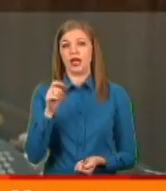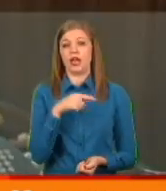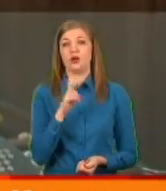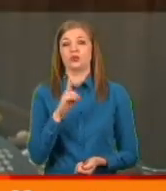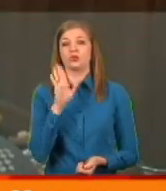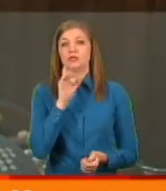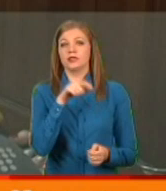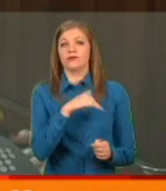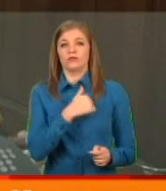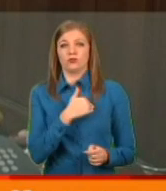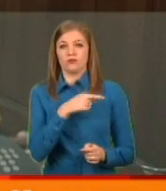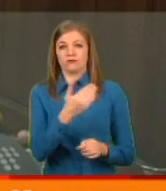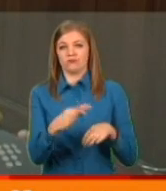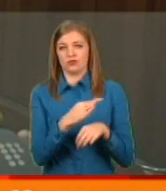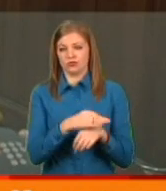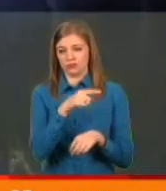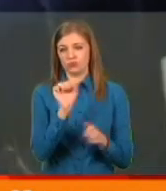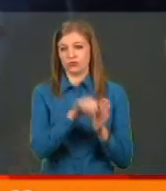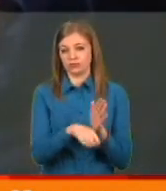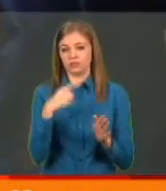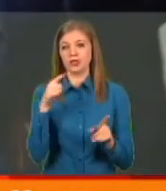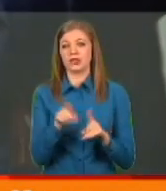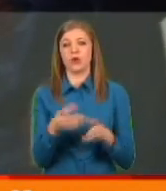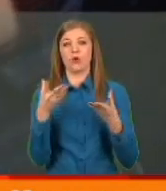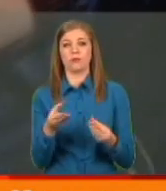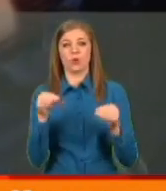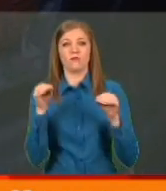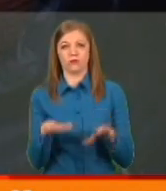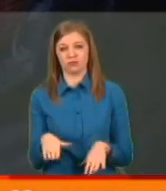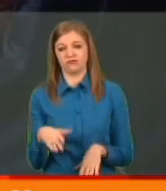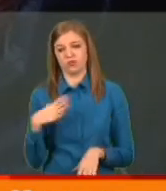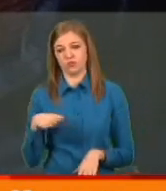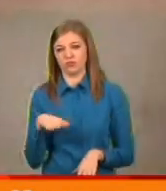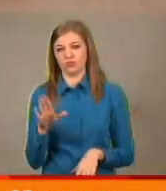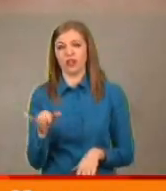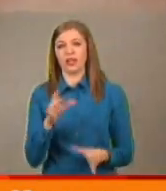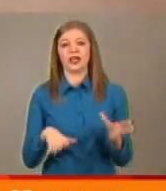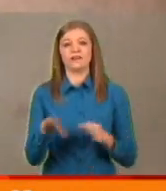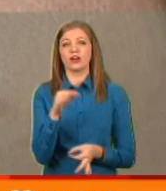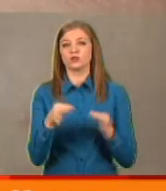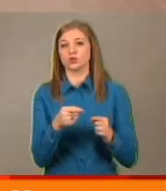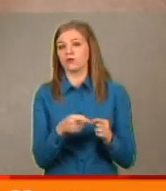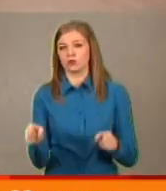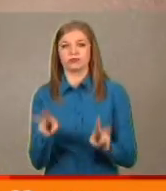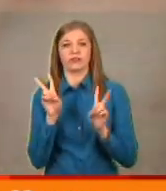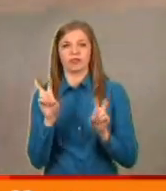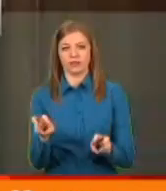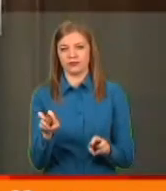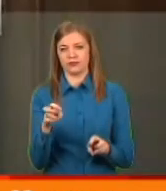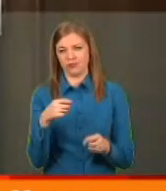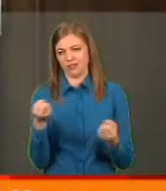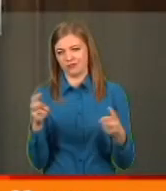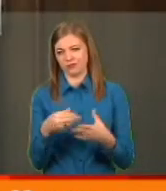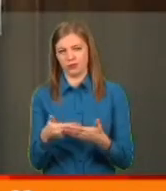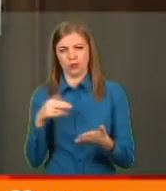убитого В'ячеслава Веремія Світлана каже, такого м'якого вироку очікувала. І весь судовий процес назвала упередженим.